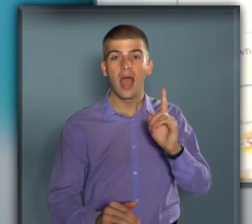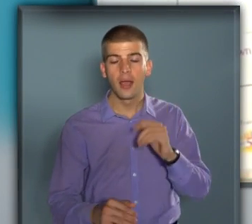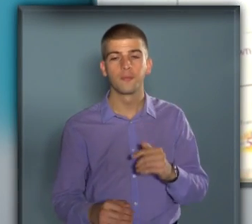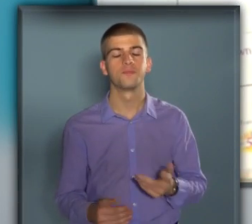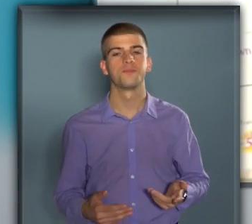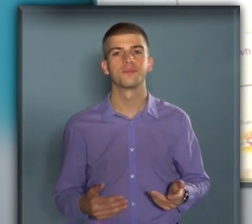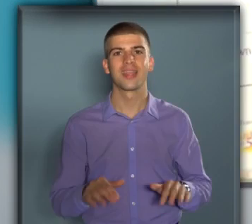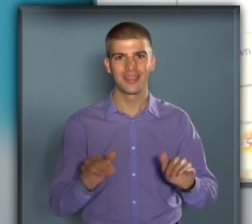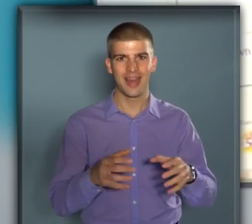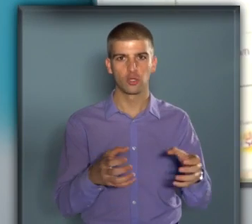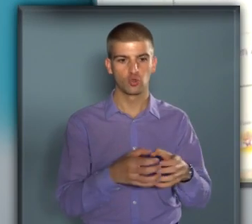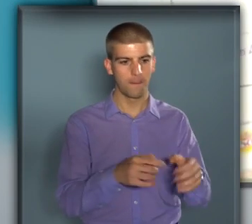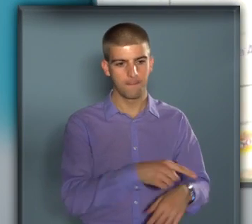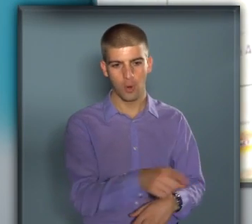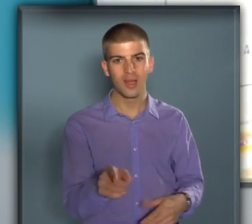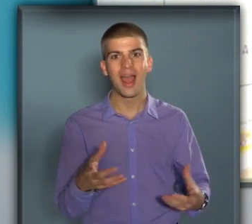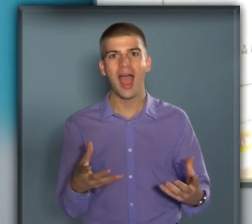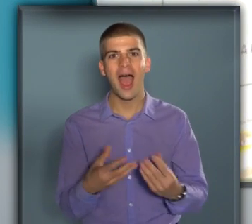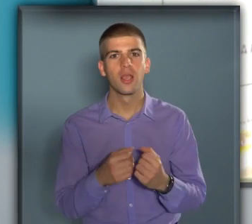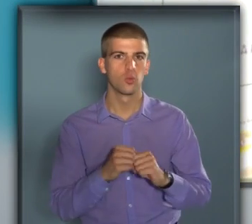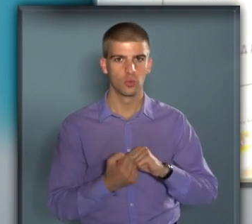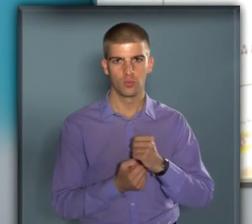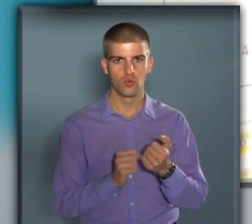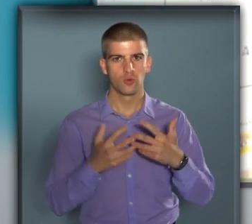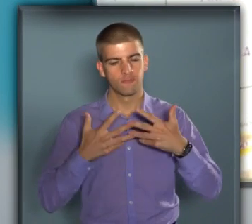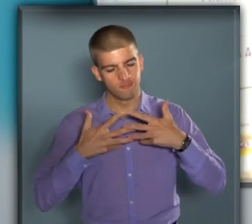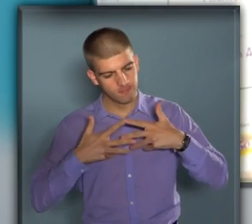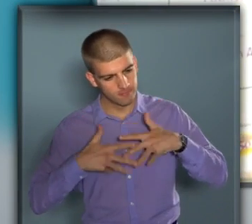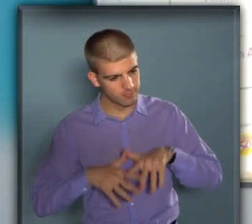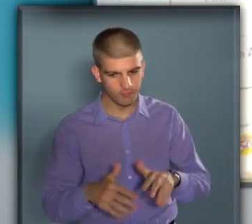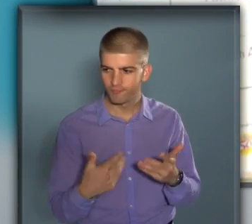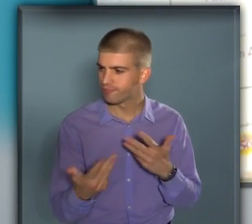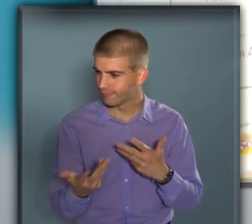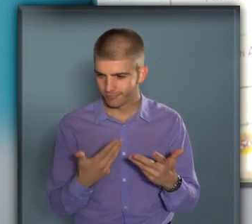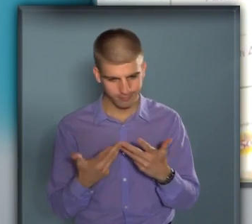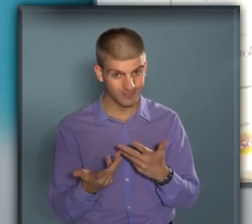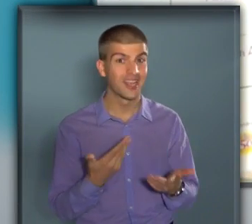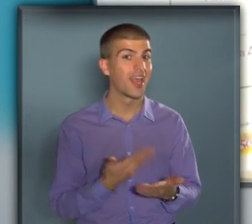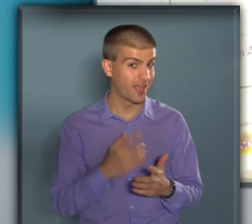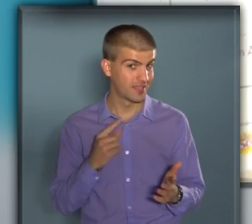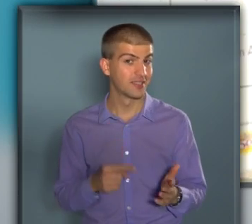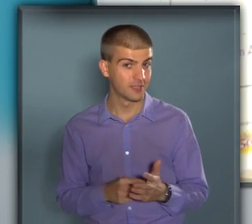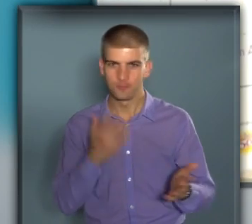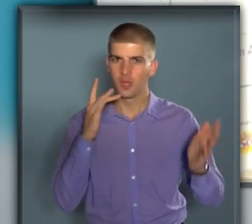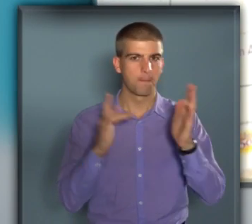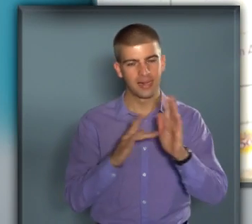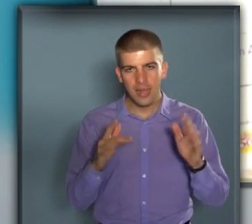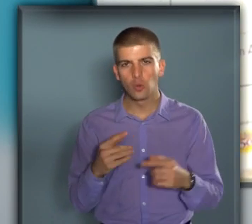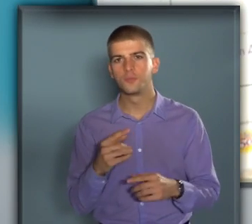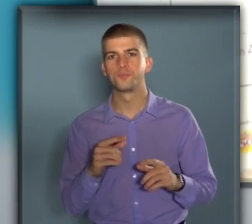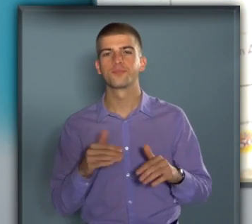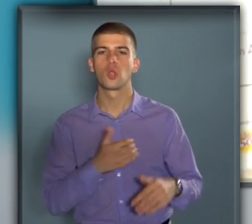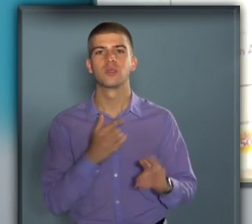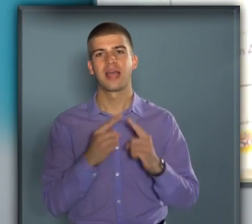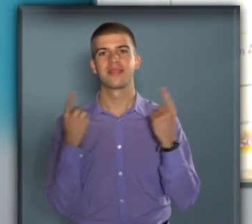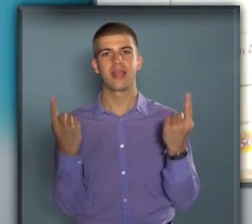vagy gyerekcsoporttal együttműködően viszonyulni egymáshoz, hiszen azt szeretnénk például egy osztályteremben is, hogy